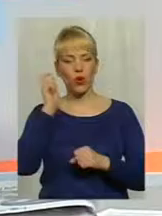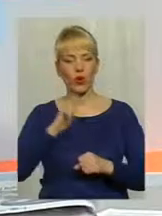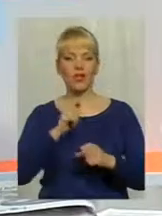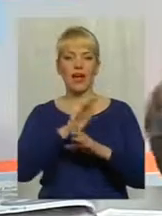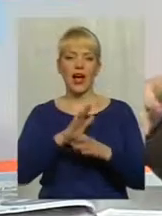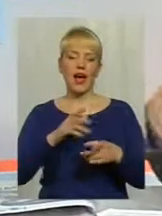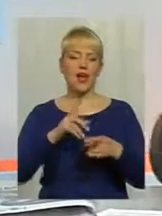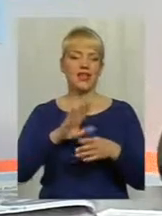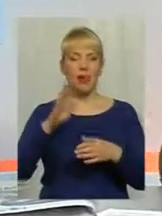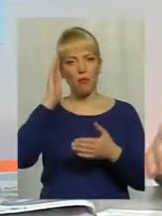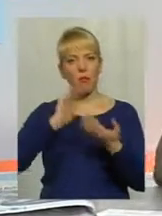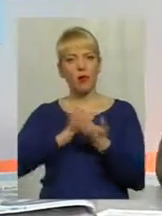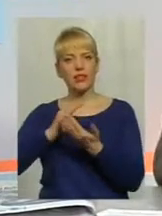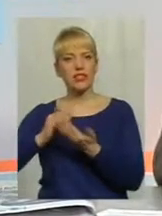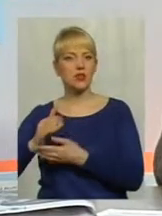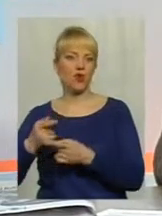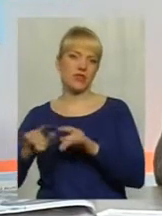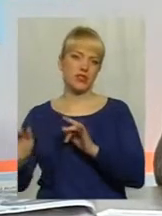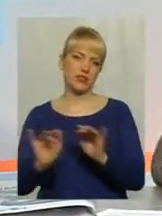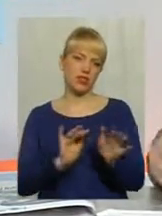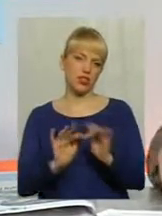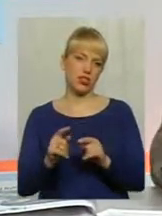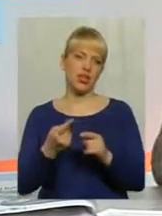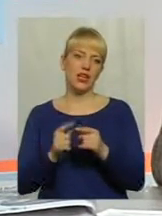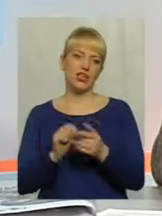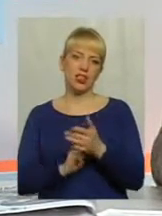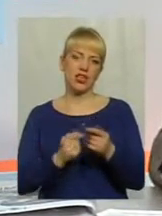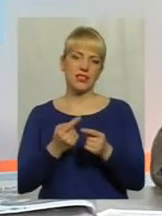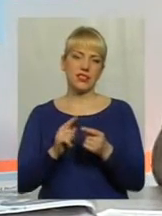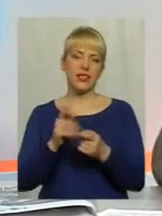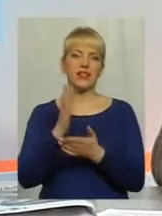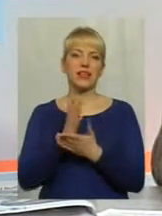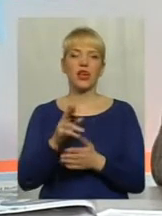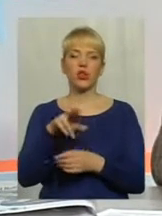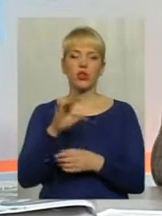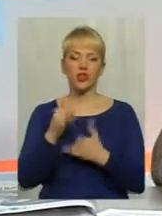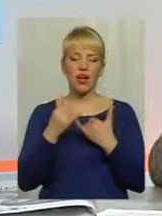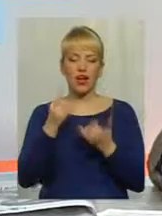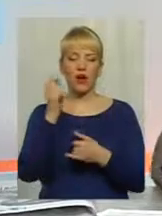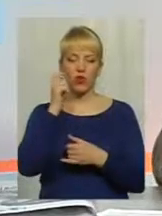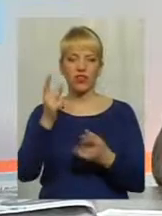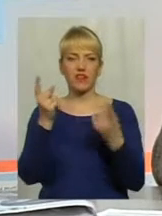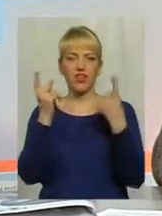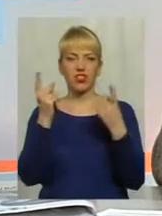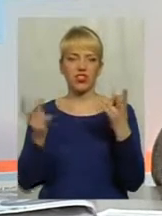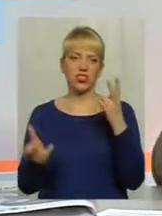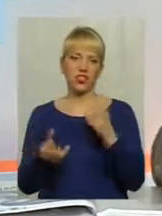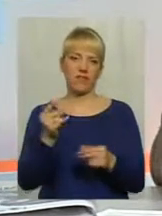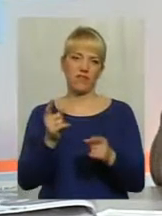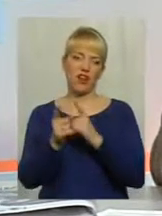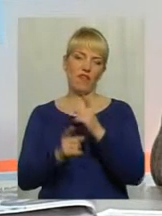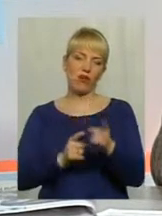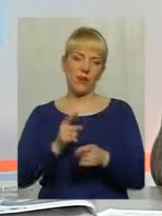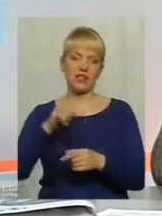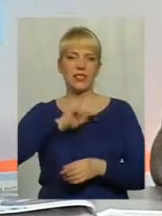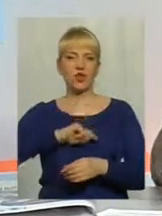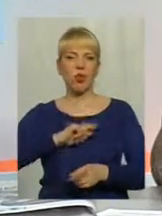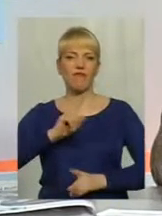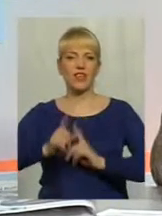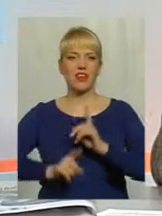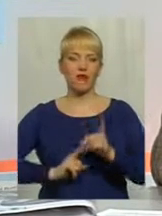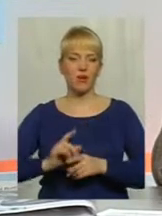заполітизовані діячі. І через те для України є величезний шанс і в реформації, дійсно і в духовній реформації,